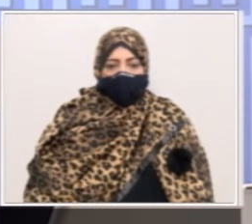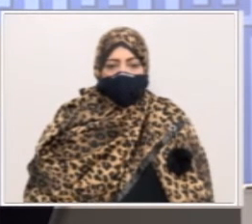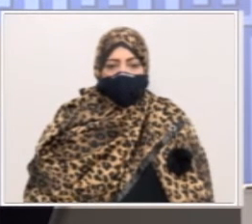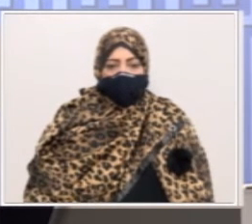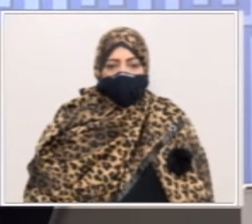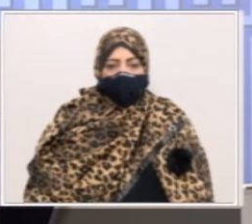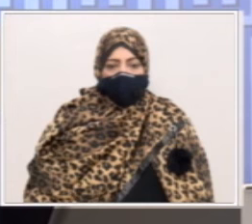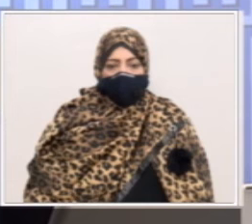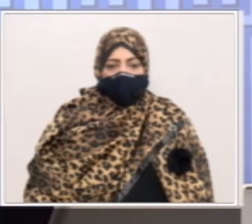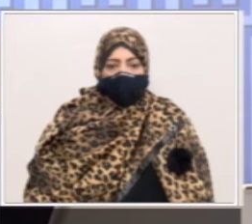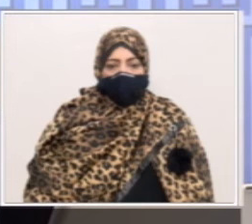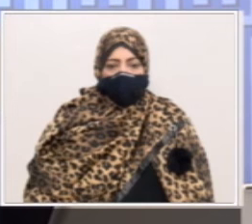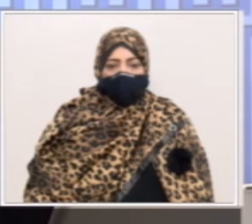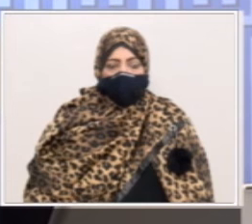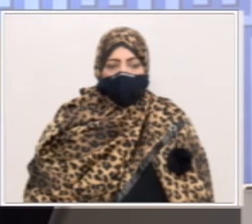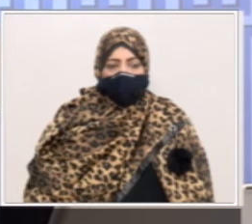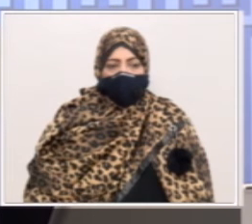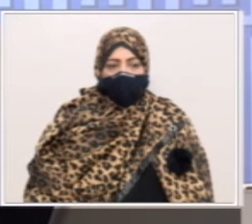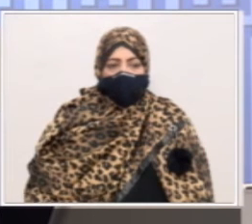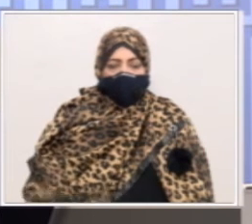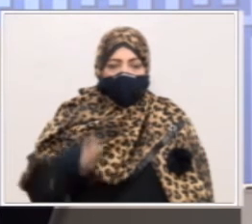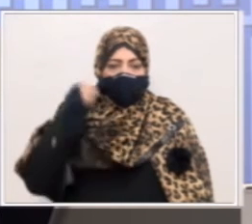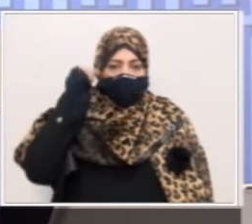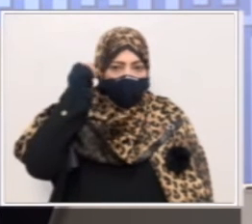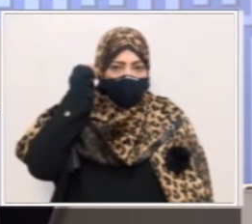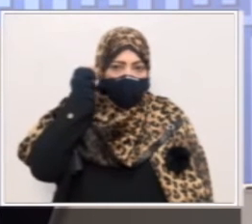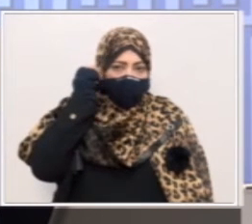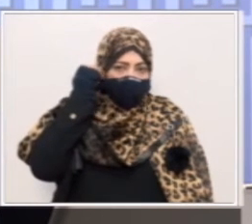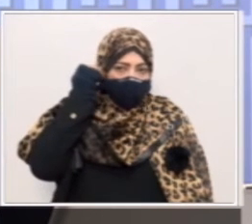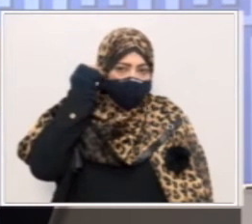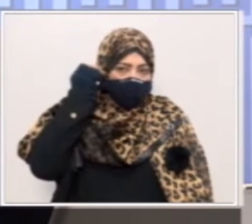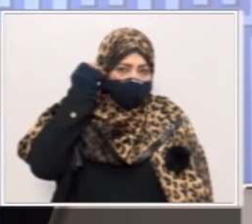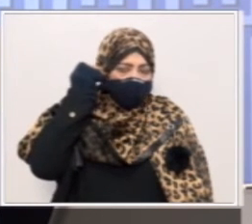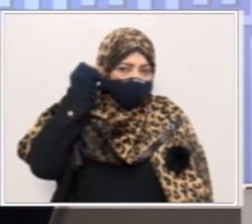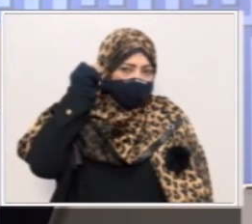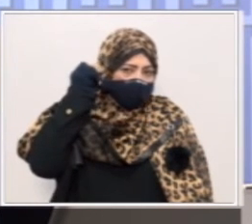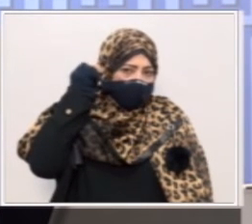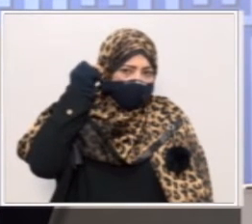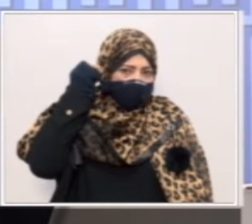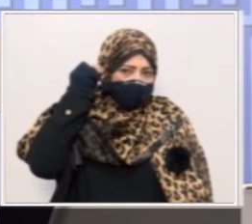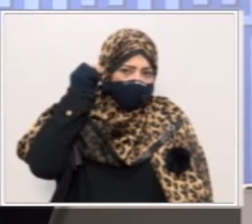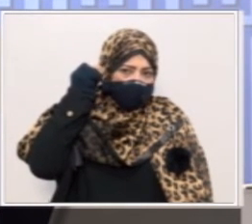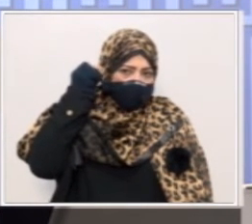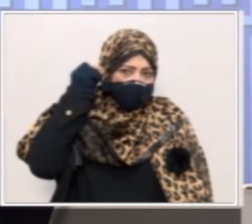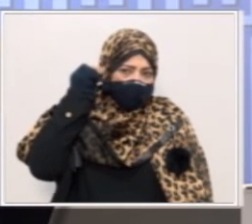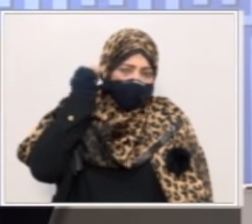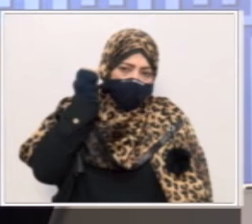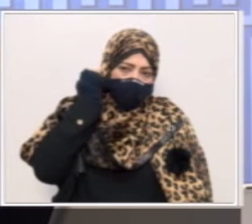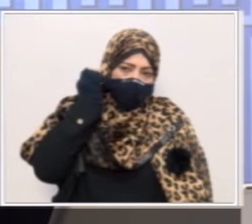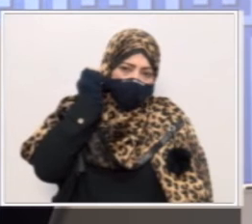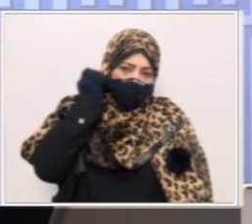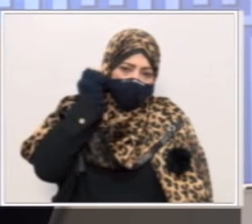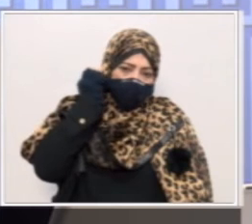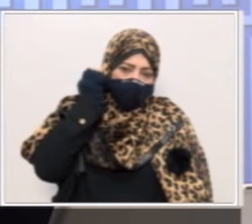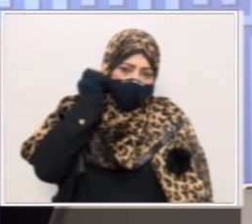يمسكها ويلقيها ويمصمص فمه، في هذه الحالة ينبغي على الإنسان أن يمضمض فمه من هذه